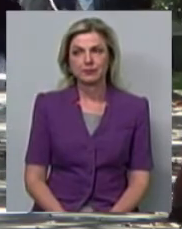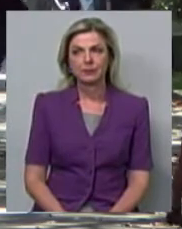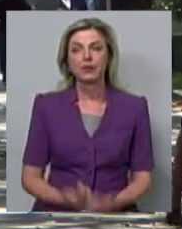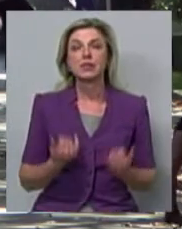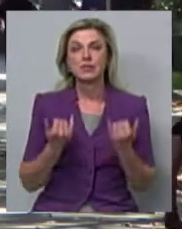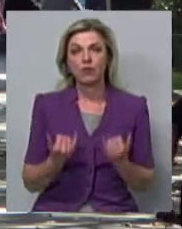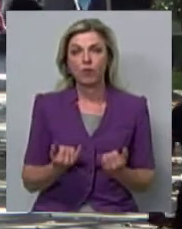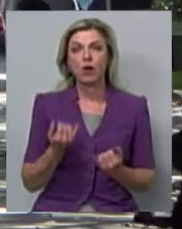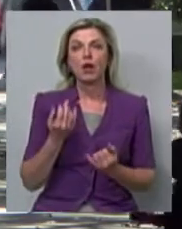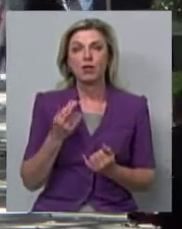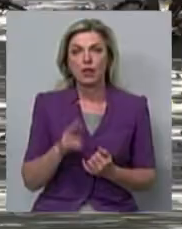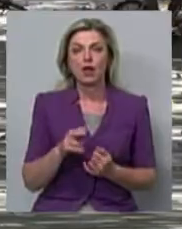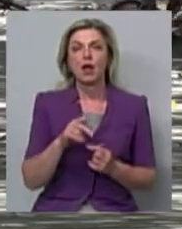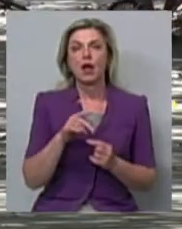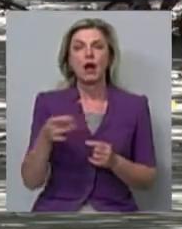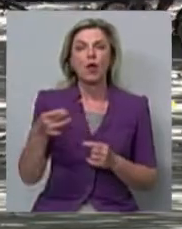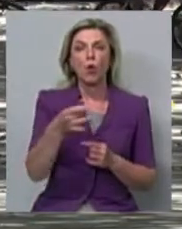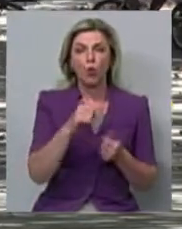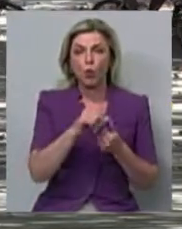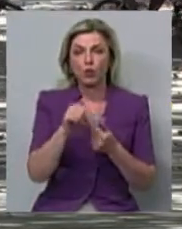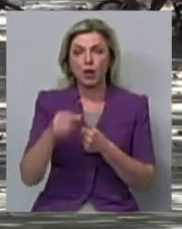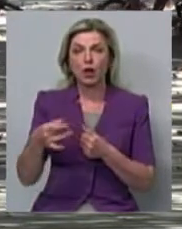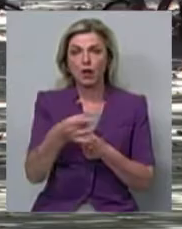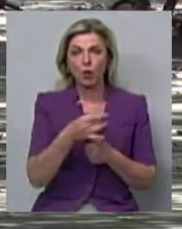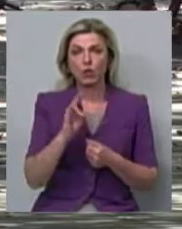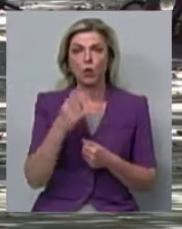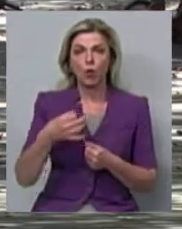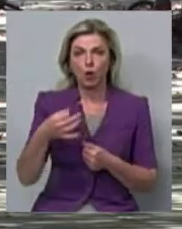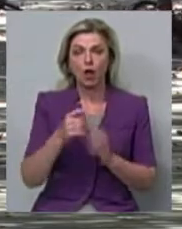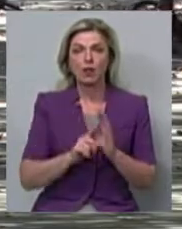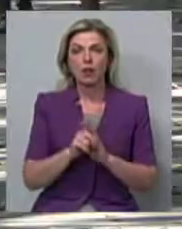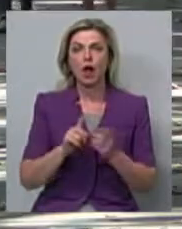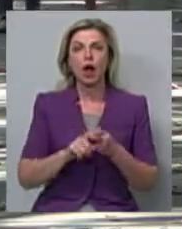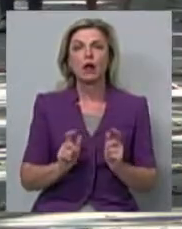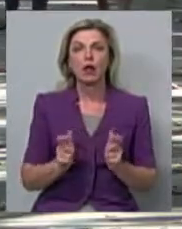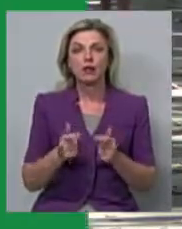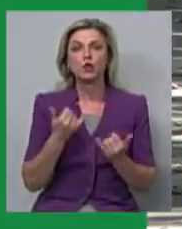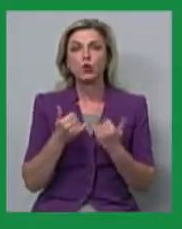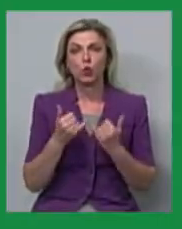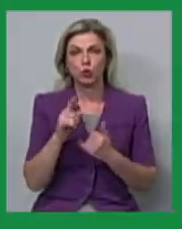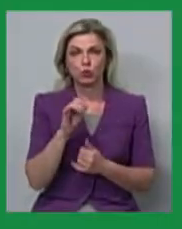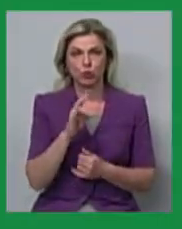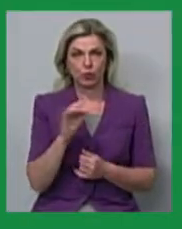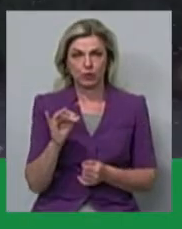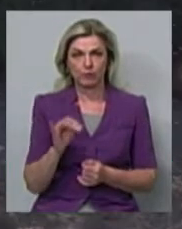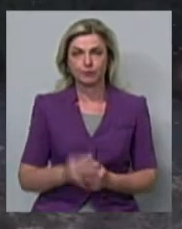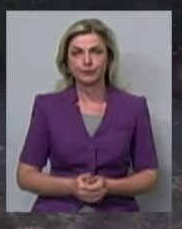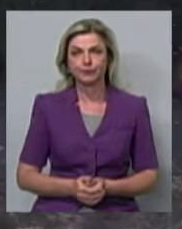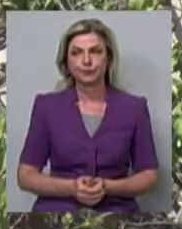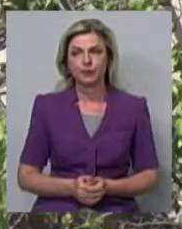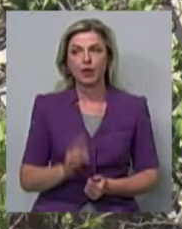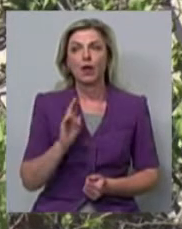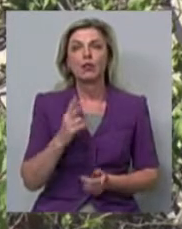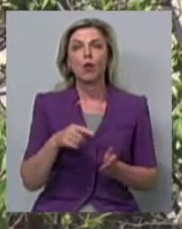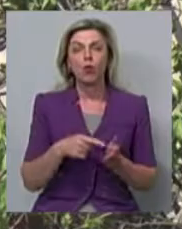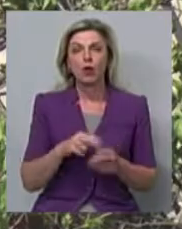Відсьогодні для деяких населених пунктів Миколаївщини почали діяти карантинні обмеження жовтої зони. У Миколаєві